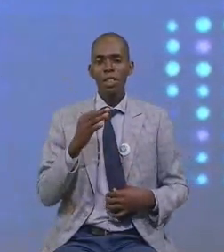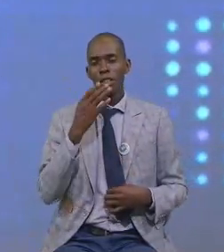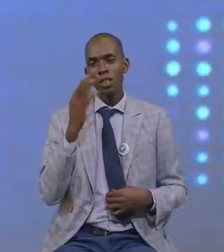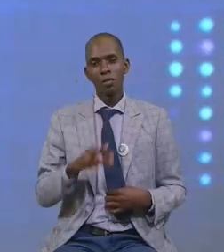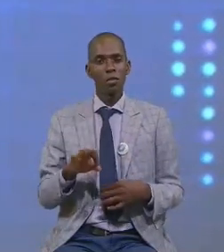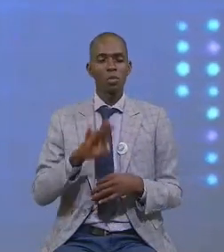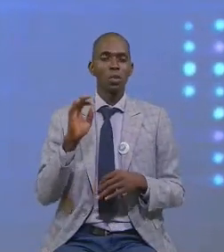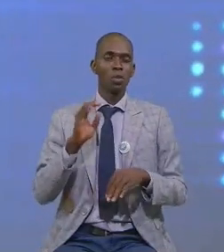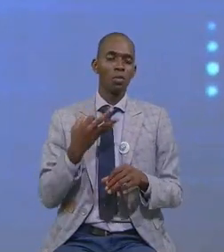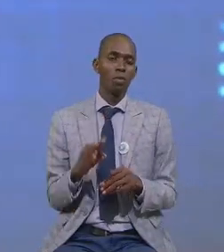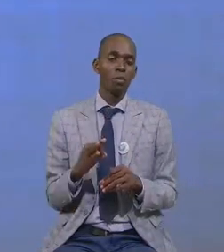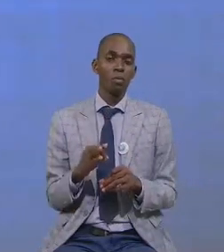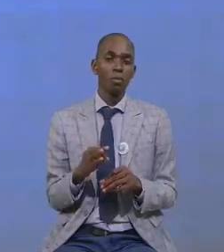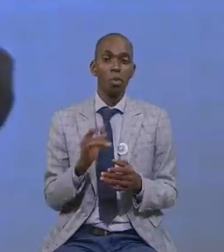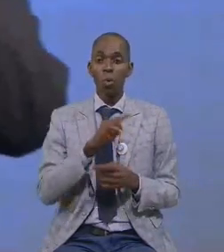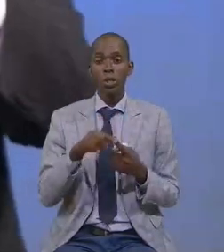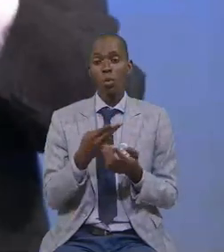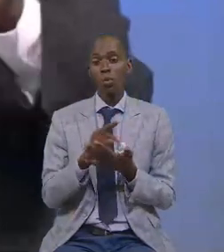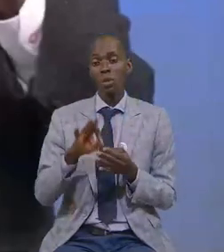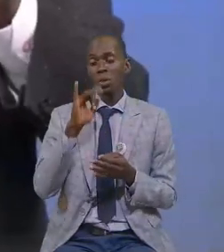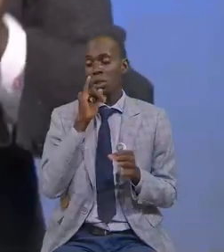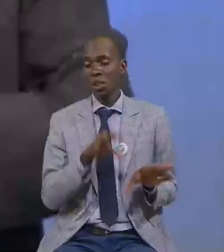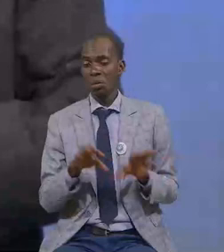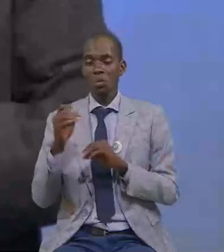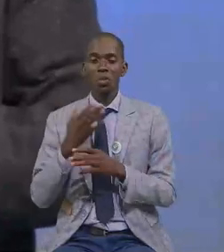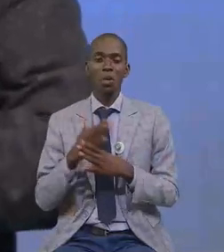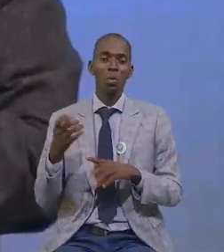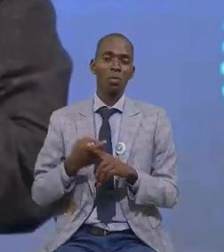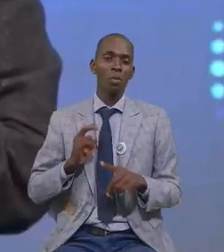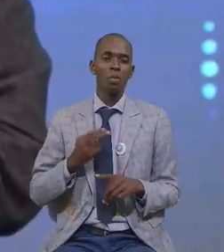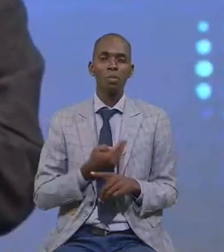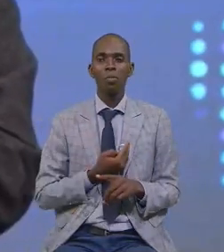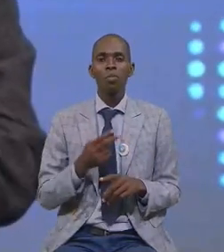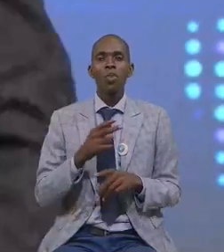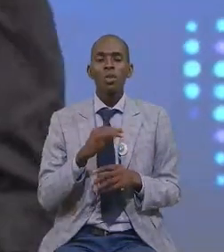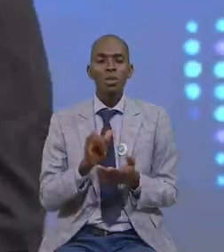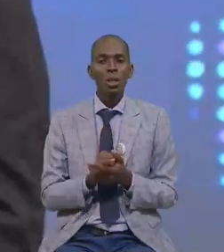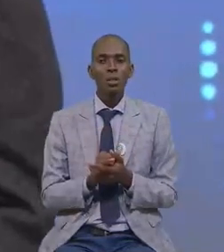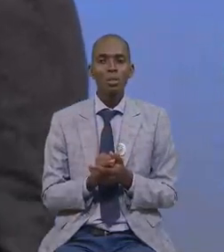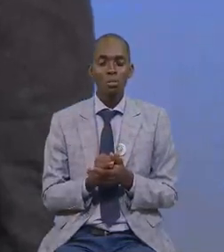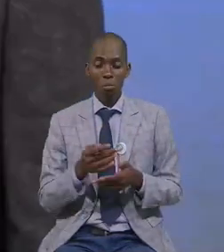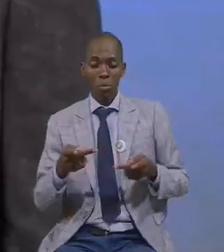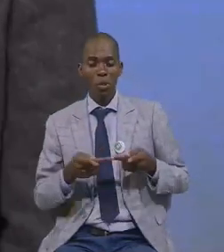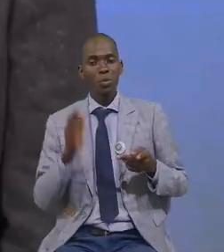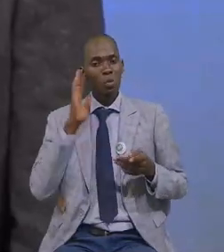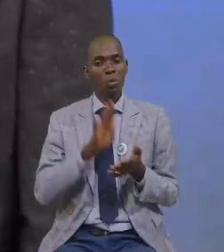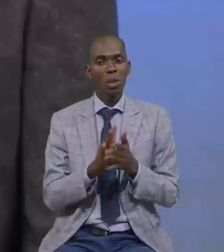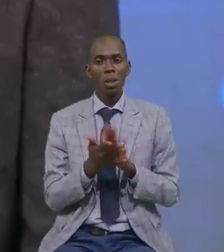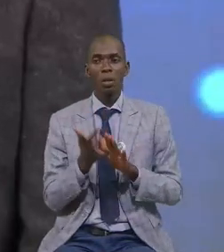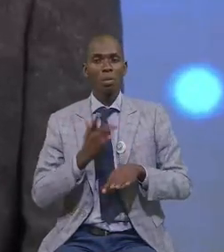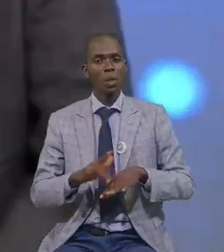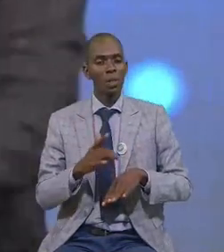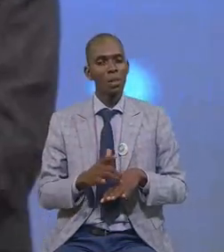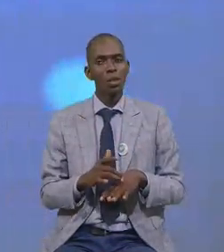Mais lorsque le Saint-Esprit s'en est allé, il n'y a plus de, aucune place ne sera vacante. Quelque chose